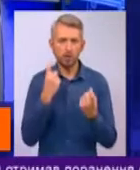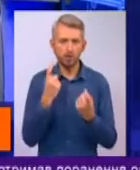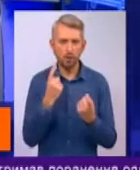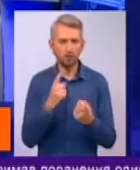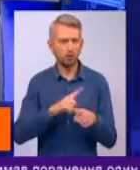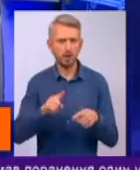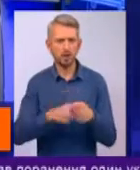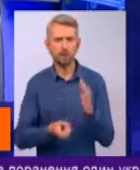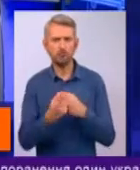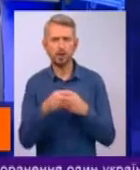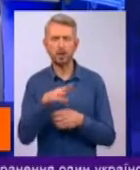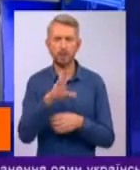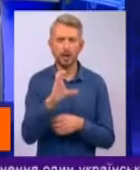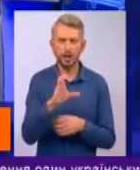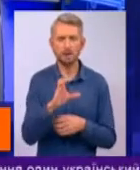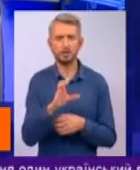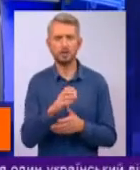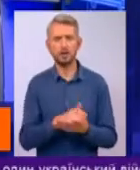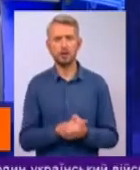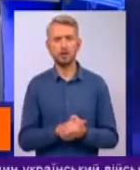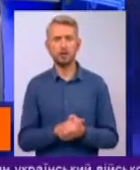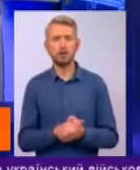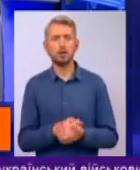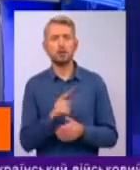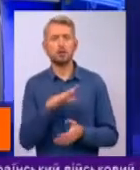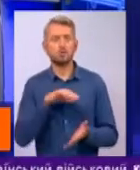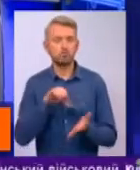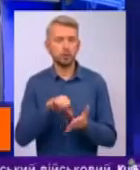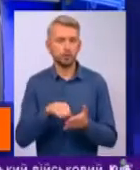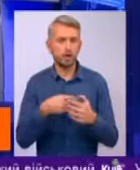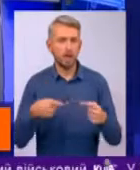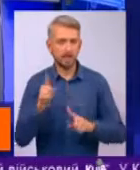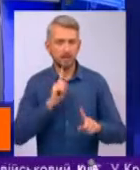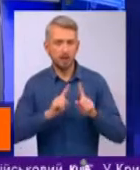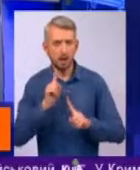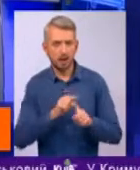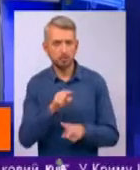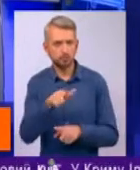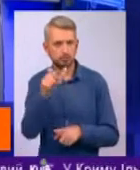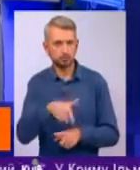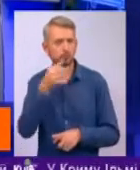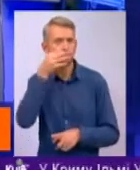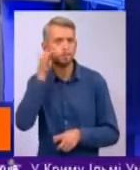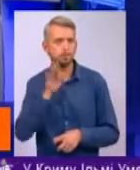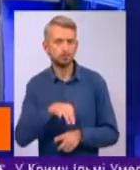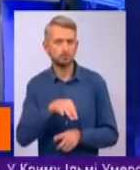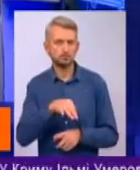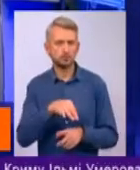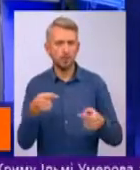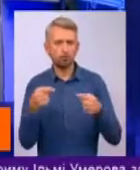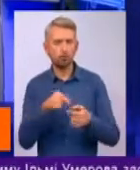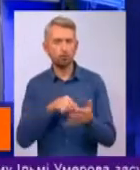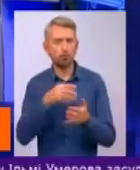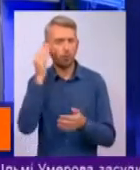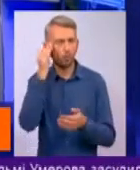джерел МВС, вони проводили там навчання, яка присутня на різних там нарадах, є достатньо компетентною з точки зору отримання